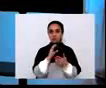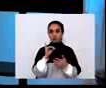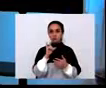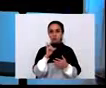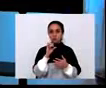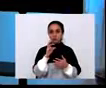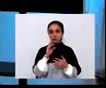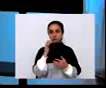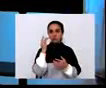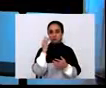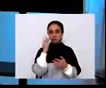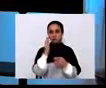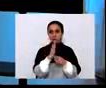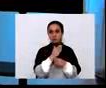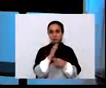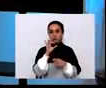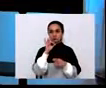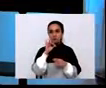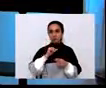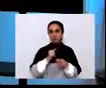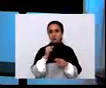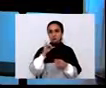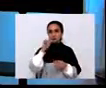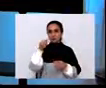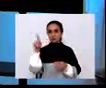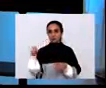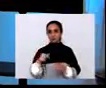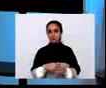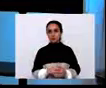союзами, всегда отделяются друг от друга запятой.